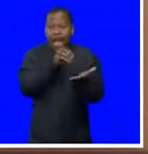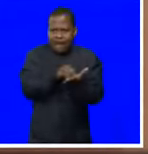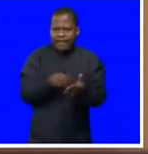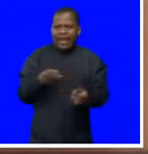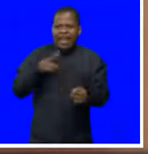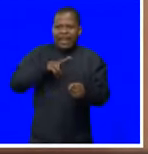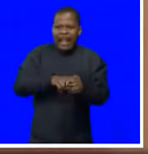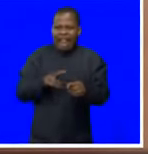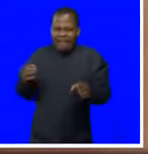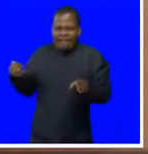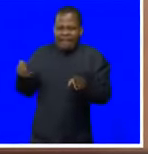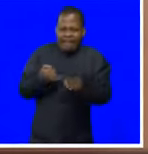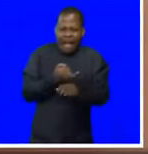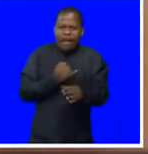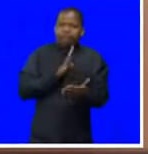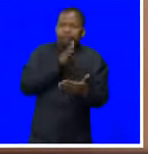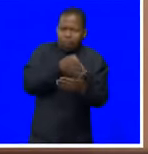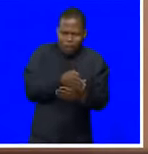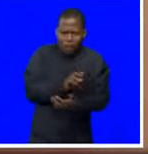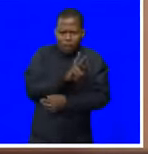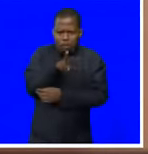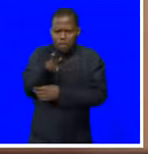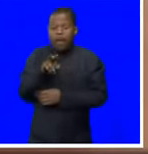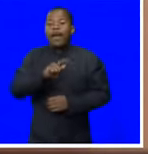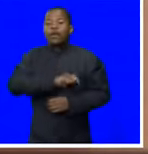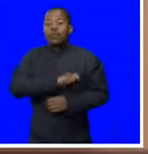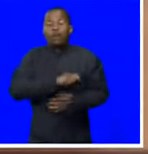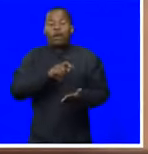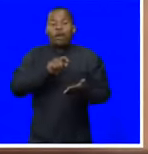sakichima ngenkosi sto uhlola sakhanza vele kusha